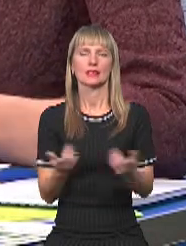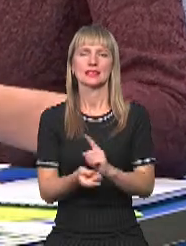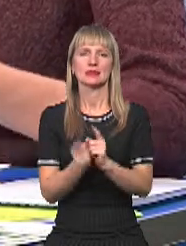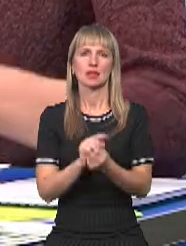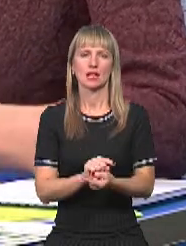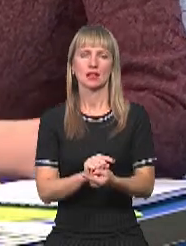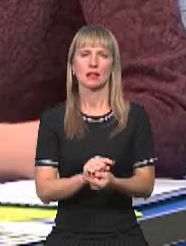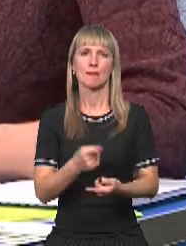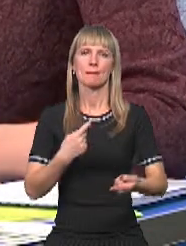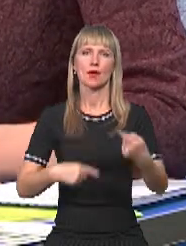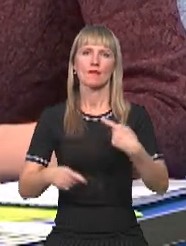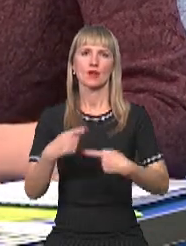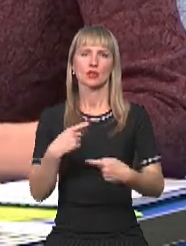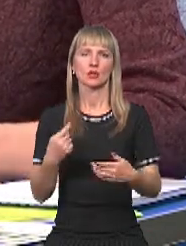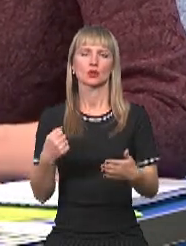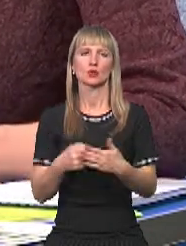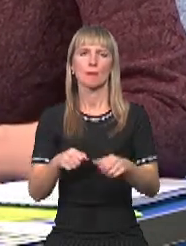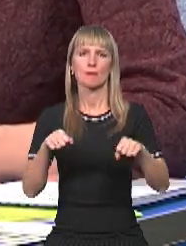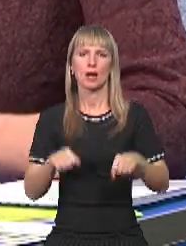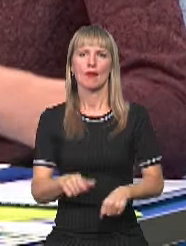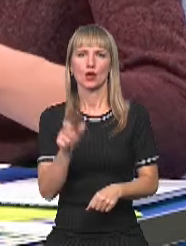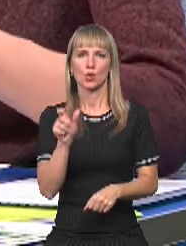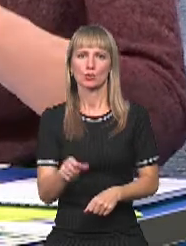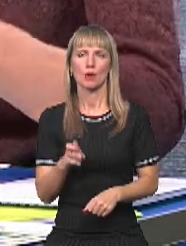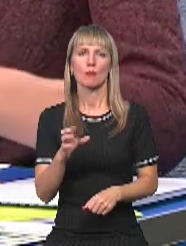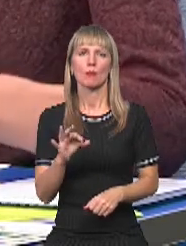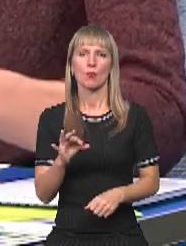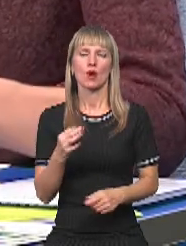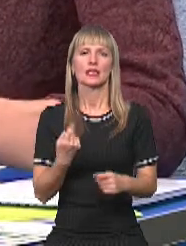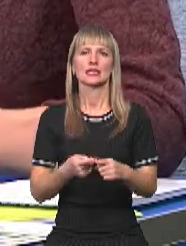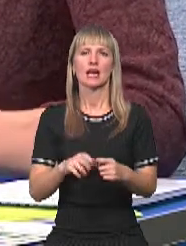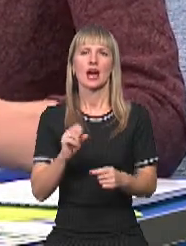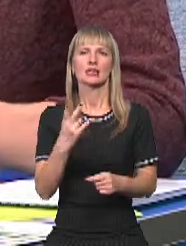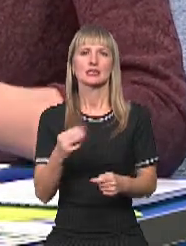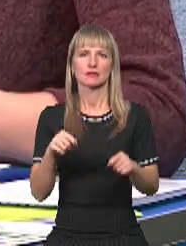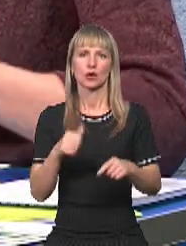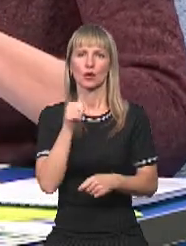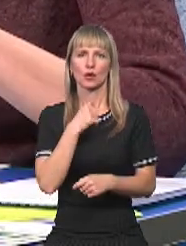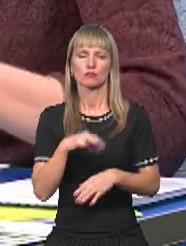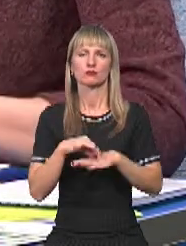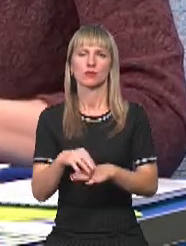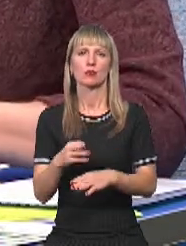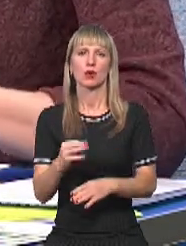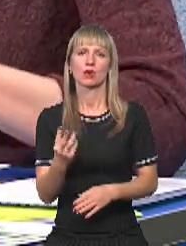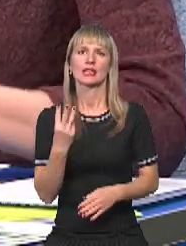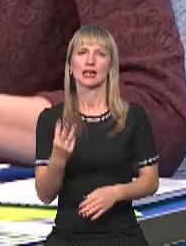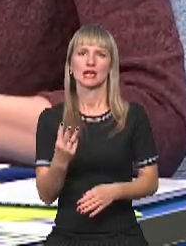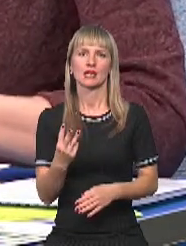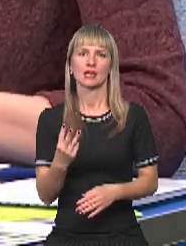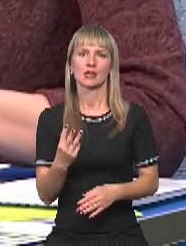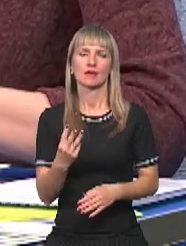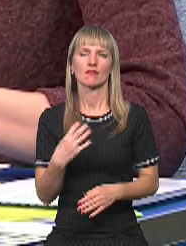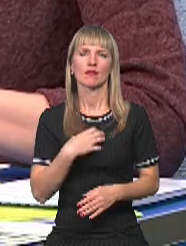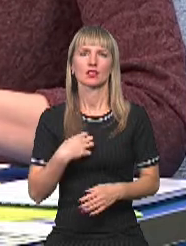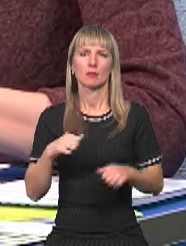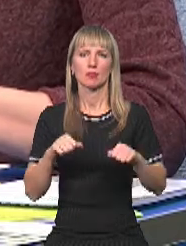изменения. Повертаємося до прав людини, бо, власне, і ця акція цього року йшлося про три засадничі